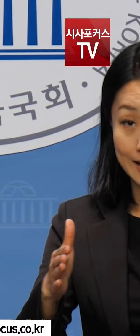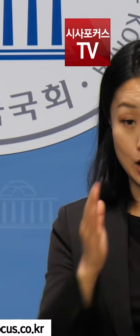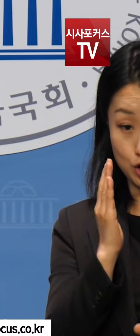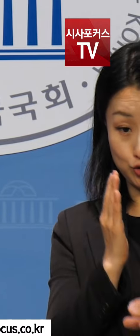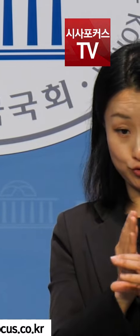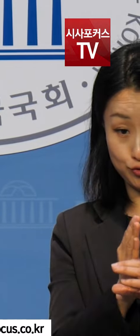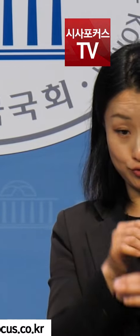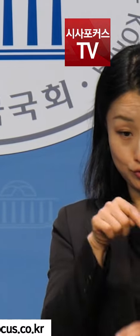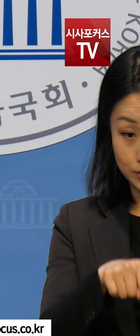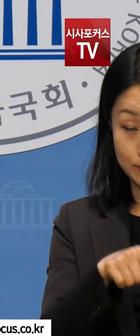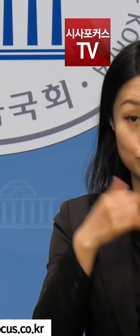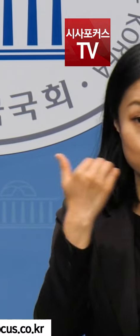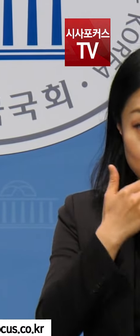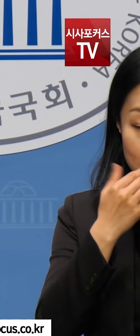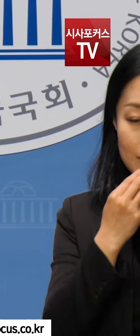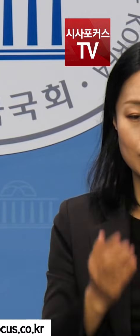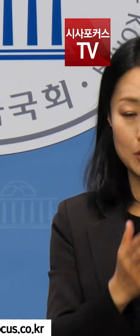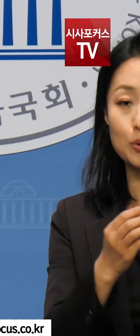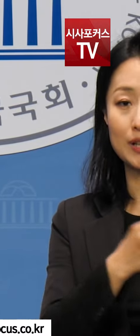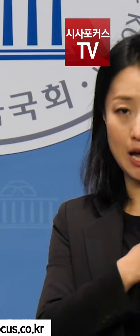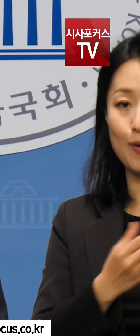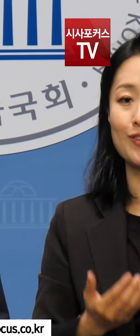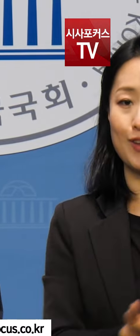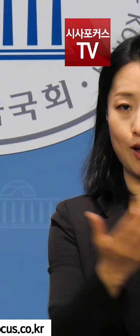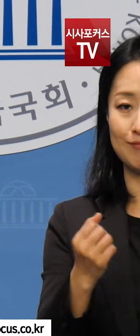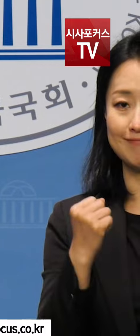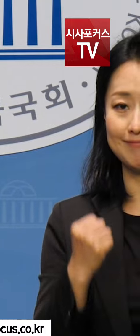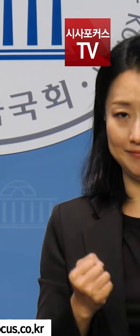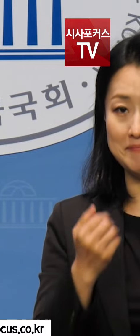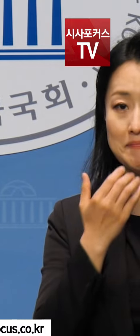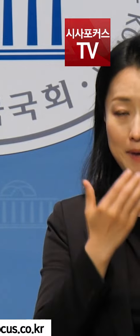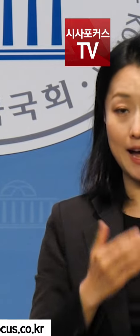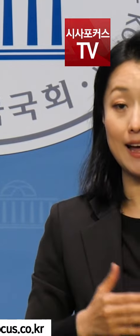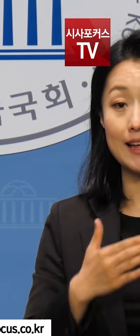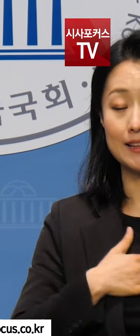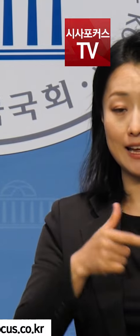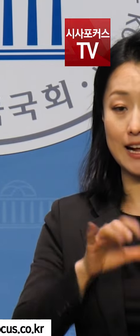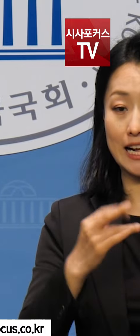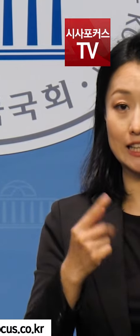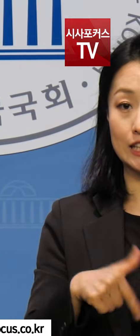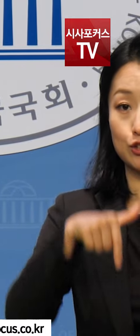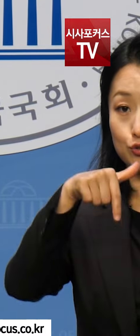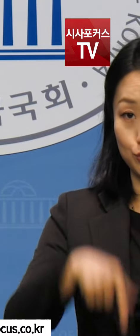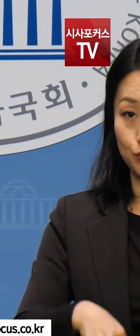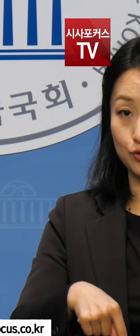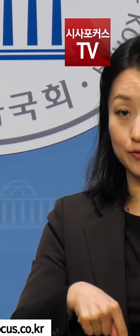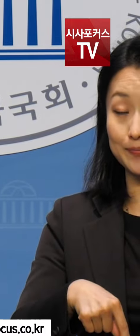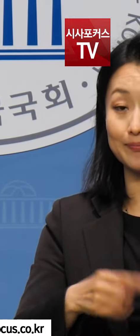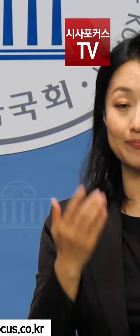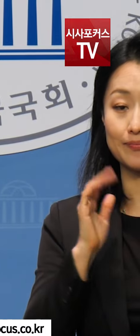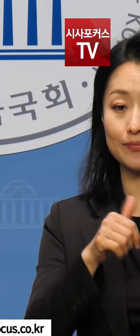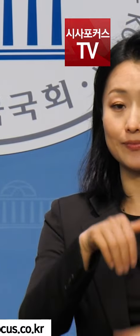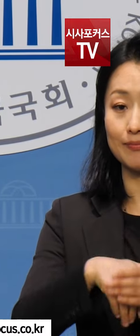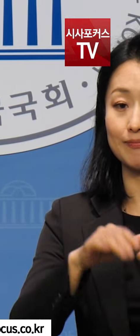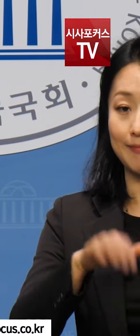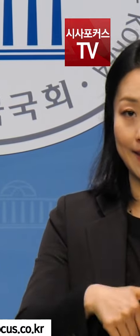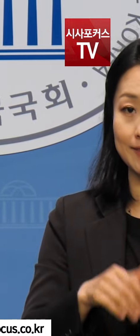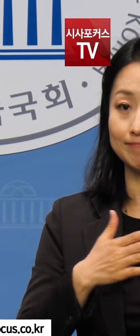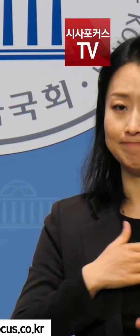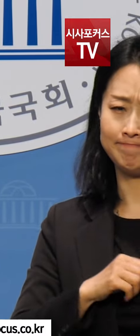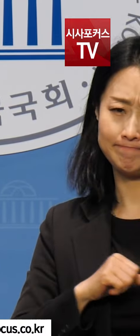우리 더불어민주당 경기도당이 있습니다. 저 강덕구 지난 대선 과정에서 그 누구보다